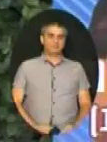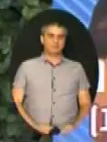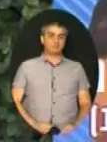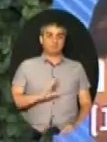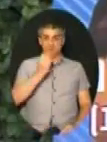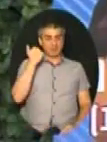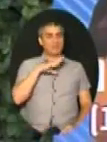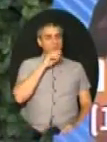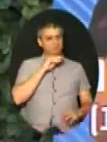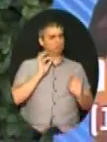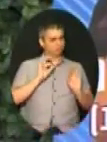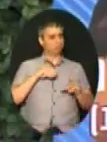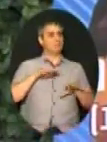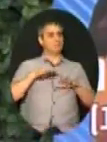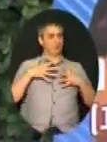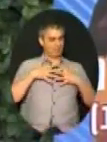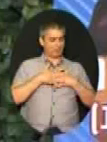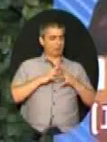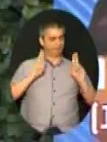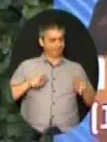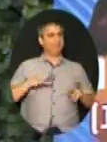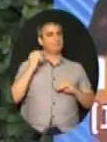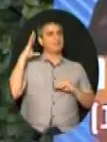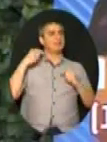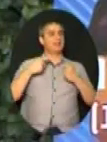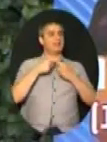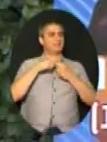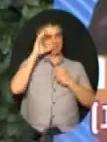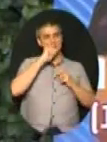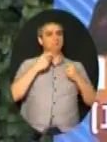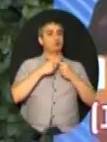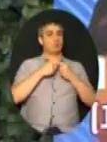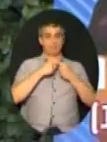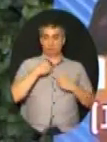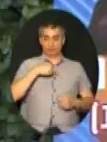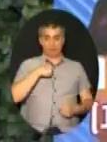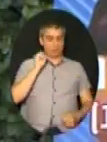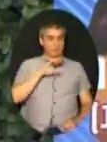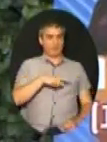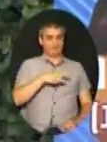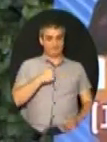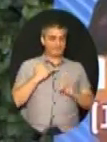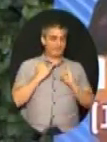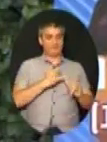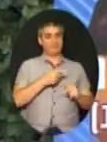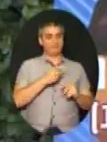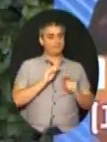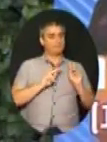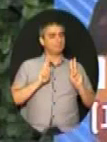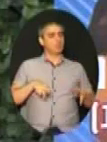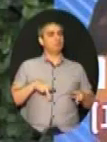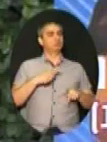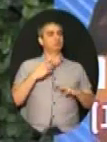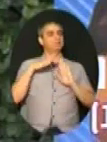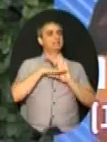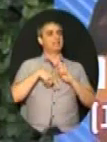לו היה מדובר בממשלת אחדות פריטטית עם קווי יסוד משותפים שבה אנחנו באים, מביאים לידי מימוש את סדר